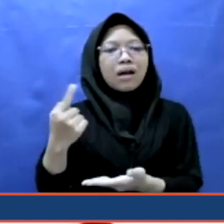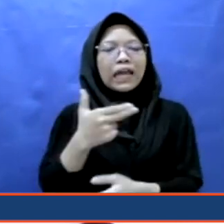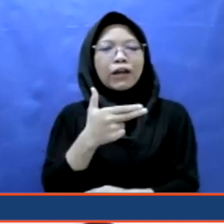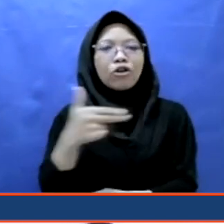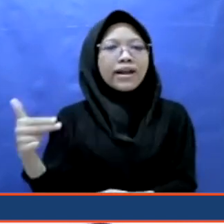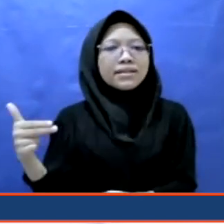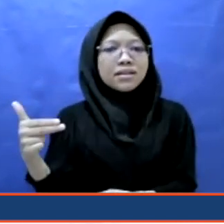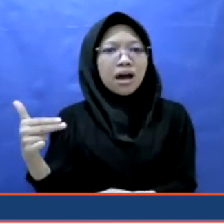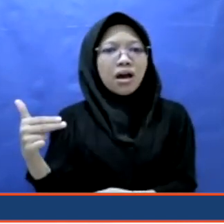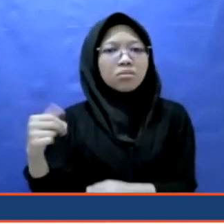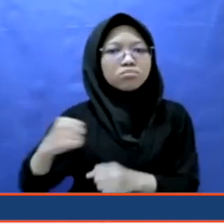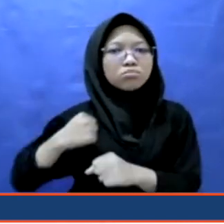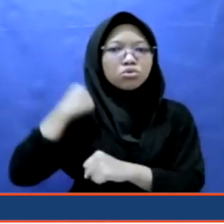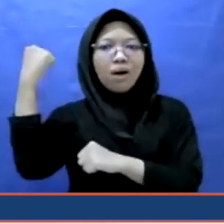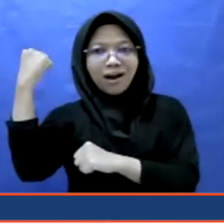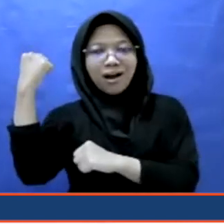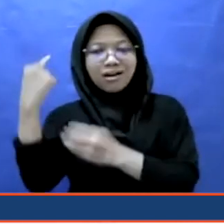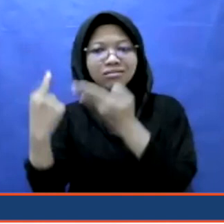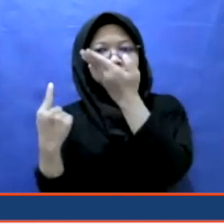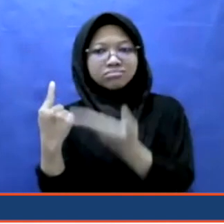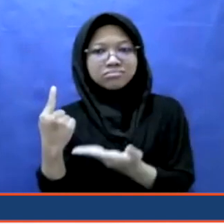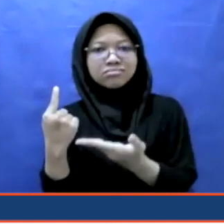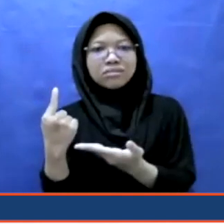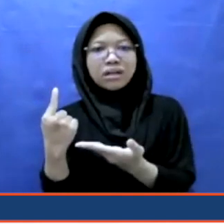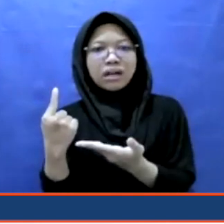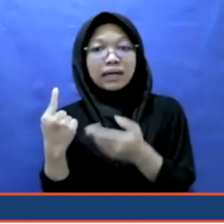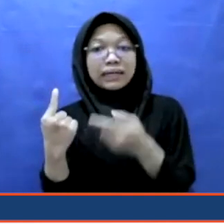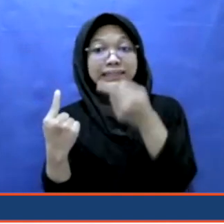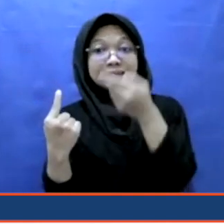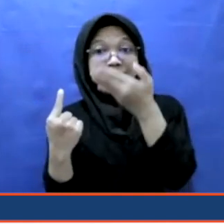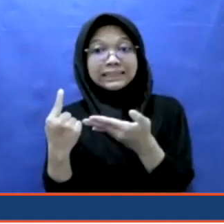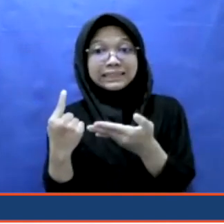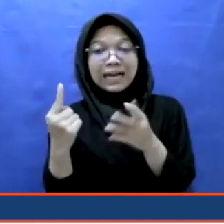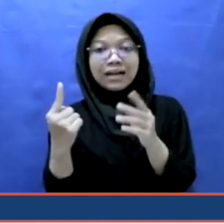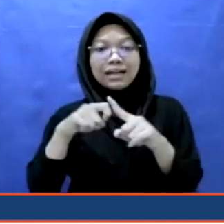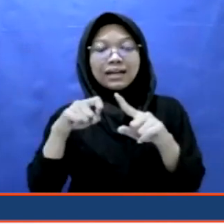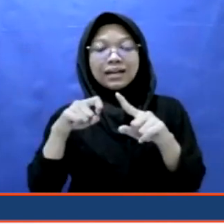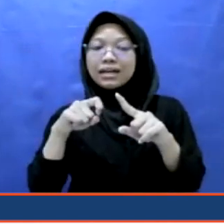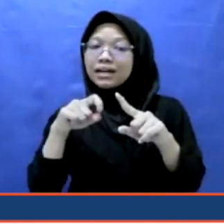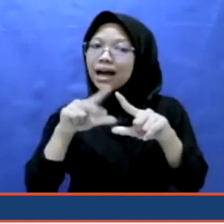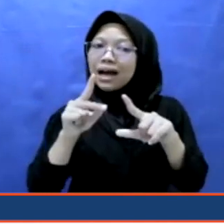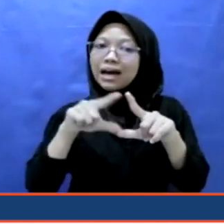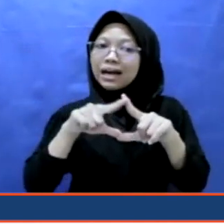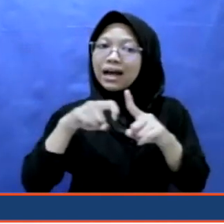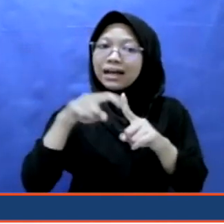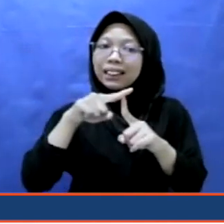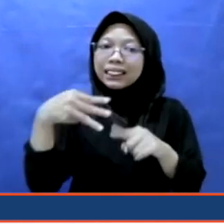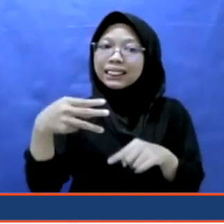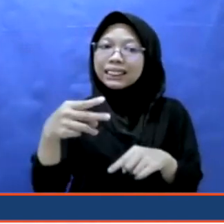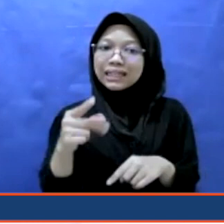Indonesia gitu ya Hai Nah dari satu karakter ini kami coba Gambarkan ya